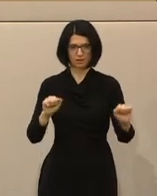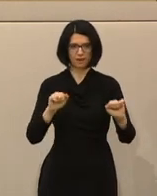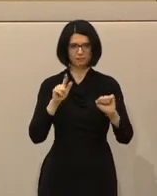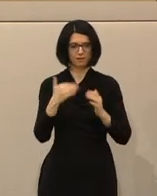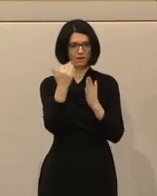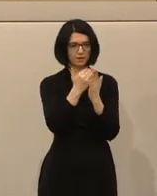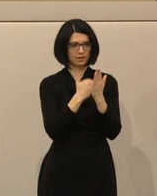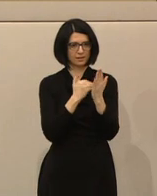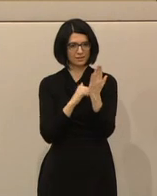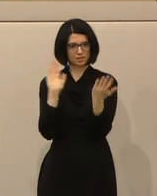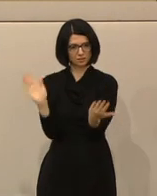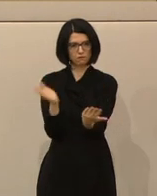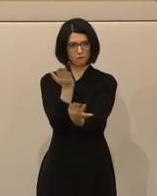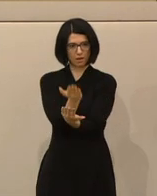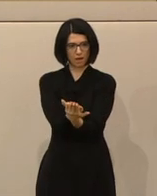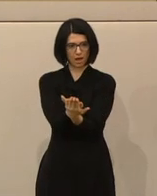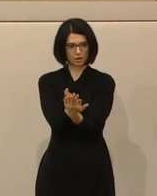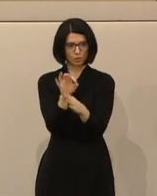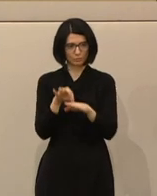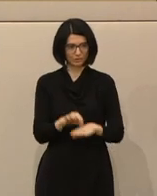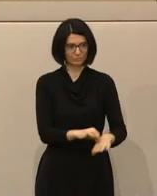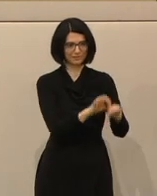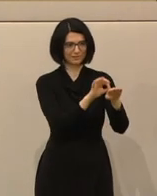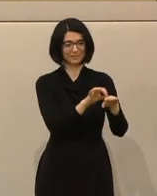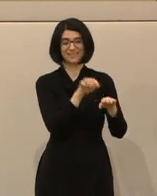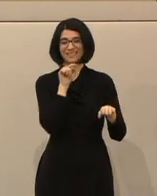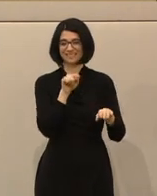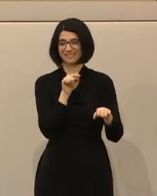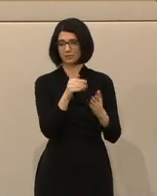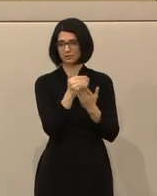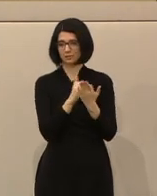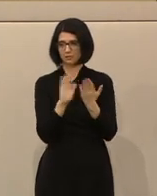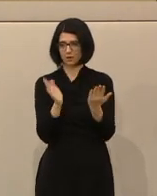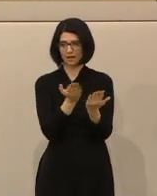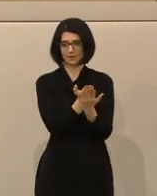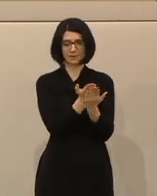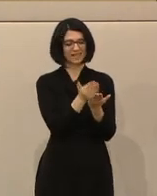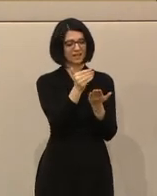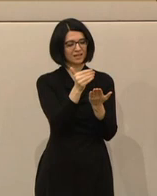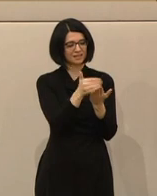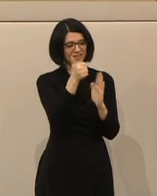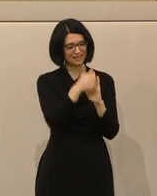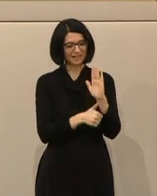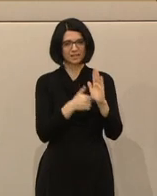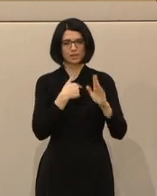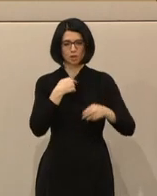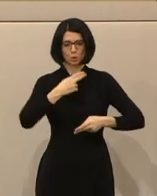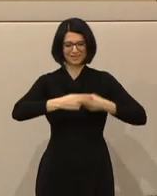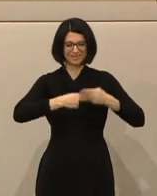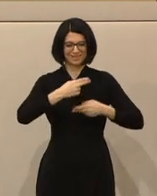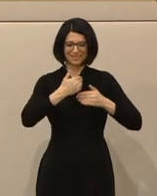eine Gesetzesvorlage zuzuleiten, die standardisierte und regelmäßige Kontrolle